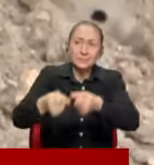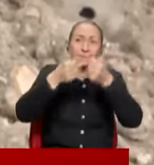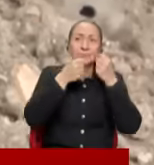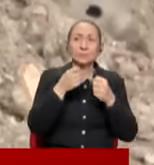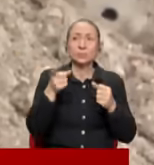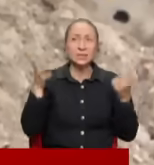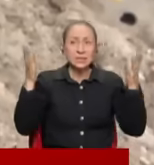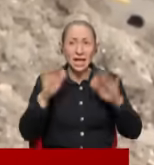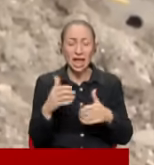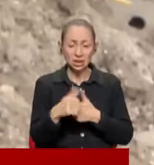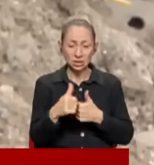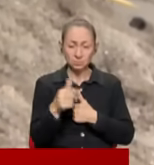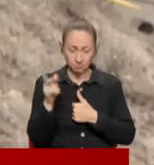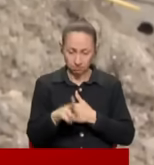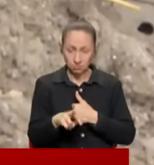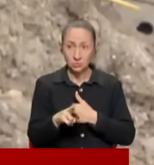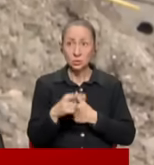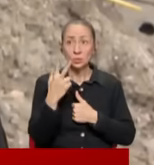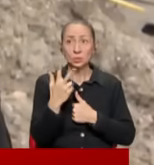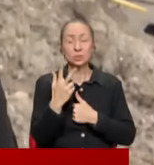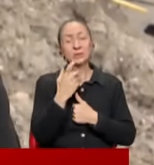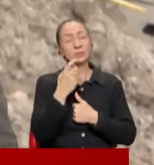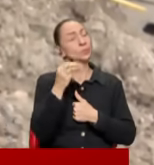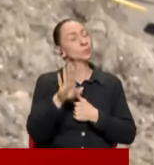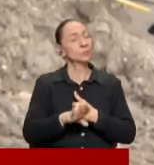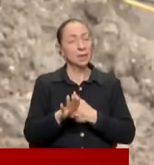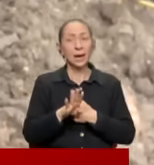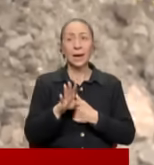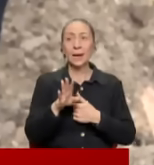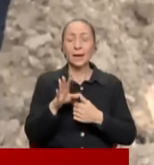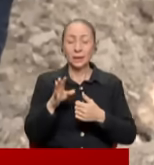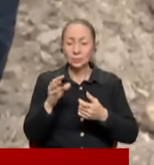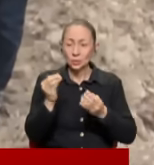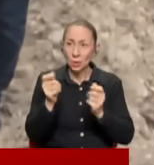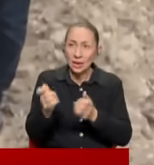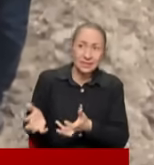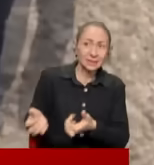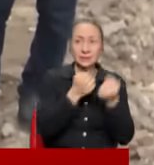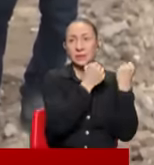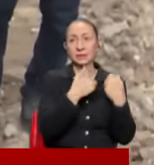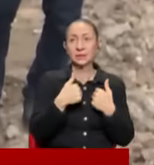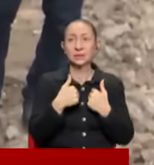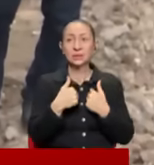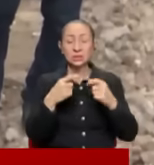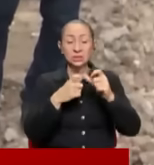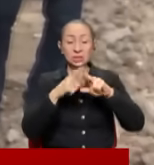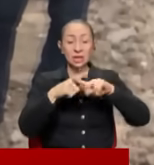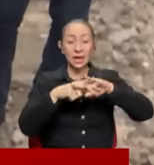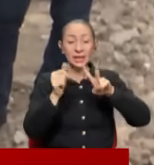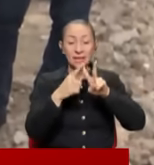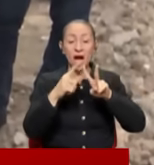Bu enkazda eşimi kaybettim. 3 yaşındaki çocuğumla yaralı bir şekilde çıkarıldık biz buradan. Şahin